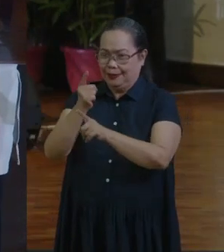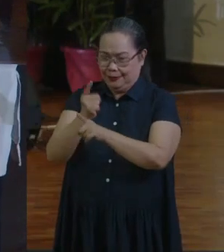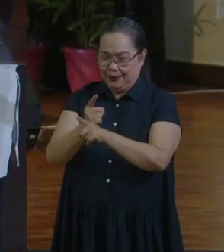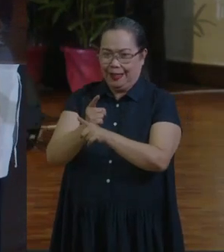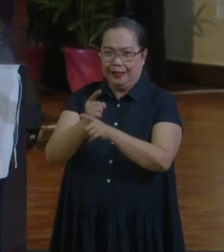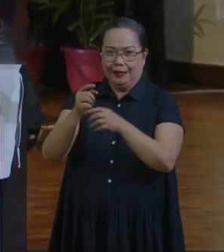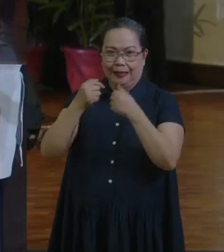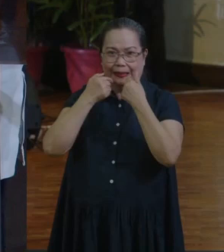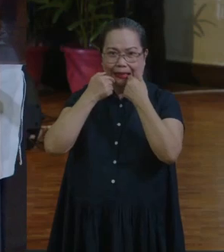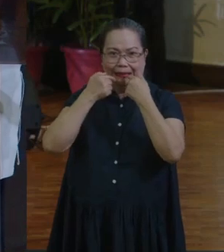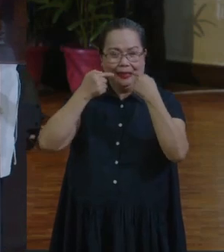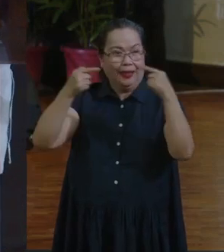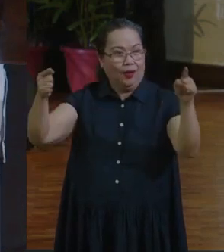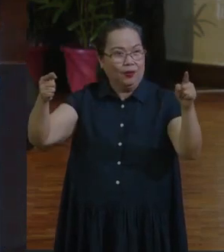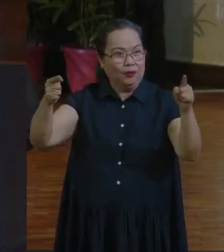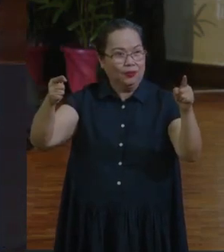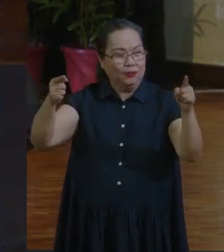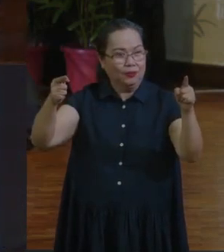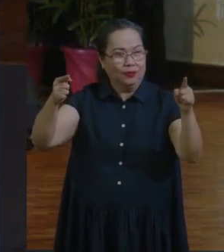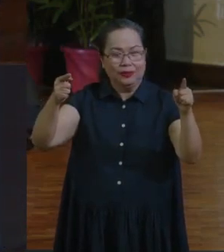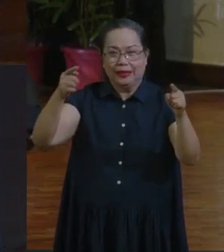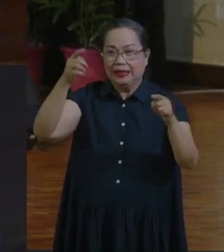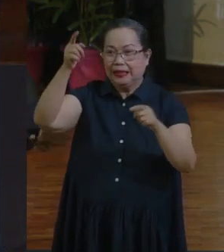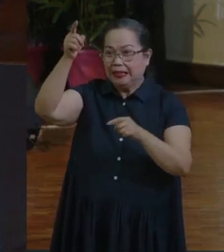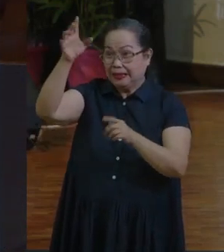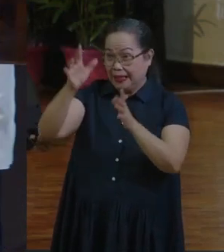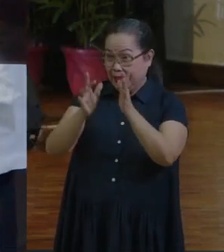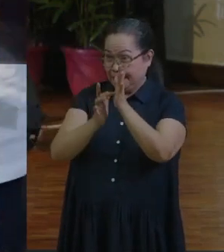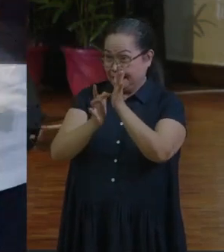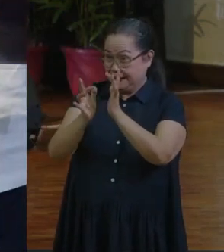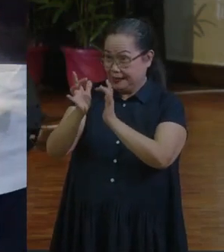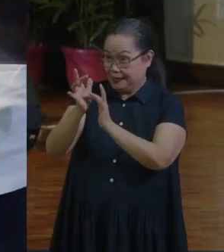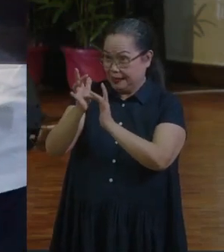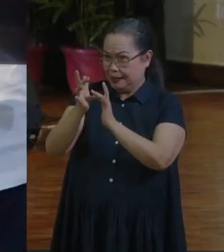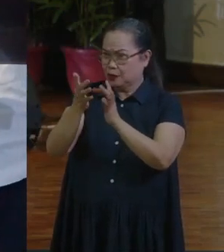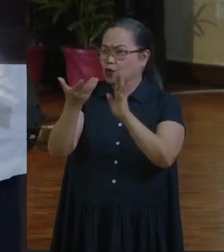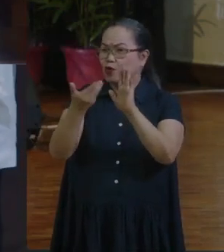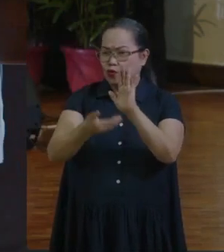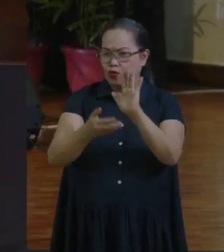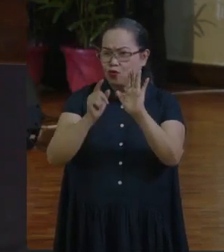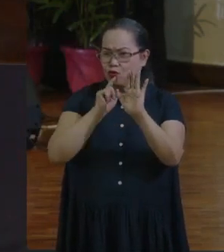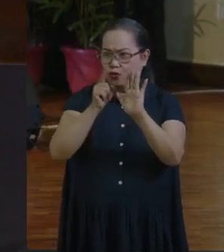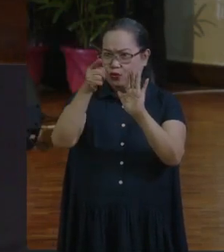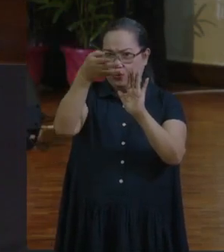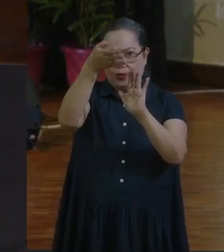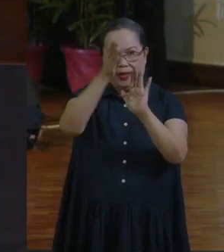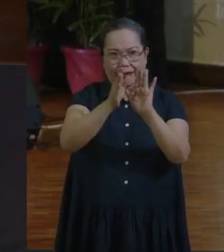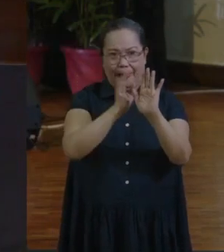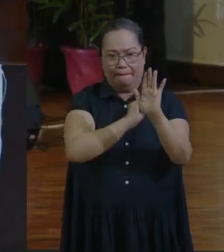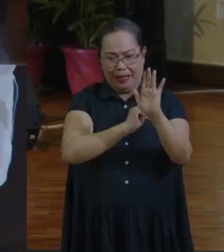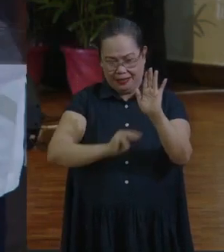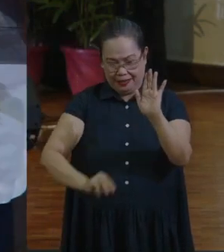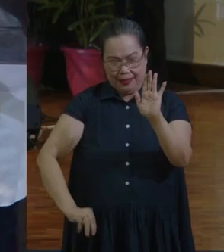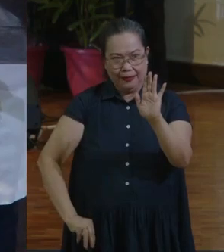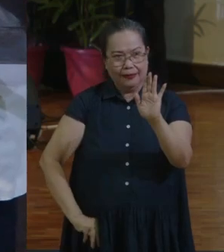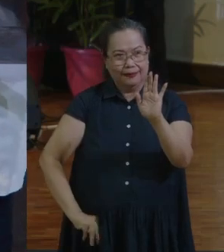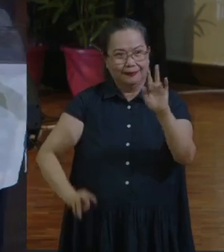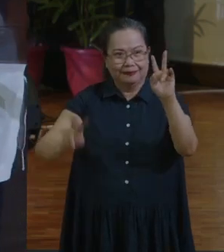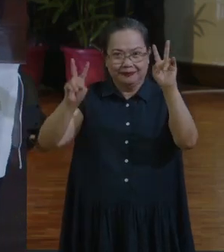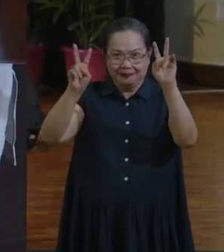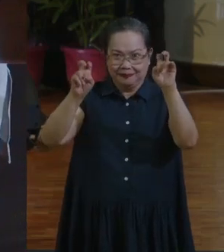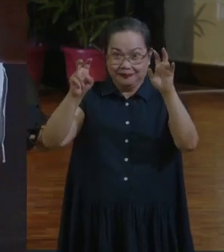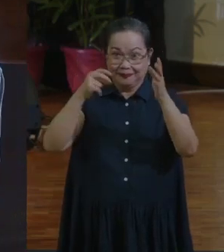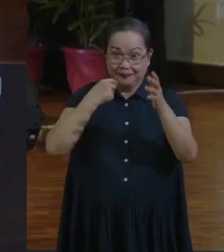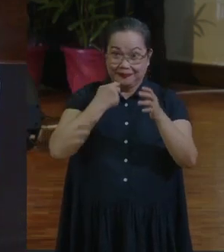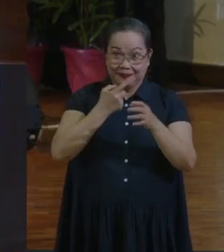na nagpahayag ng pagka-Mesyas ni Kristo Jesus. At ang ating punteksto ay ang